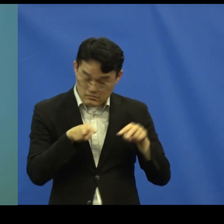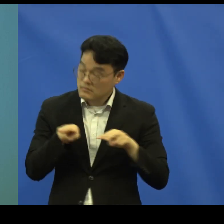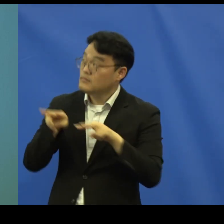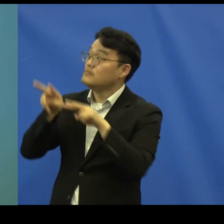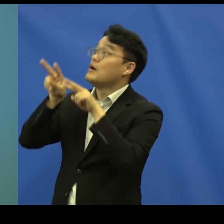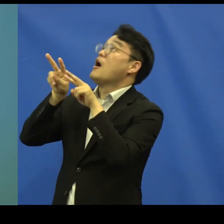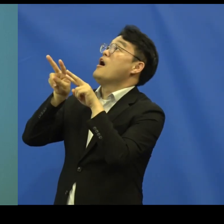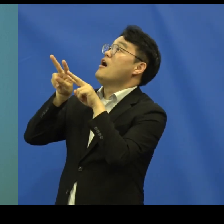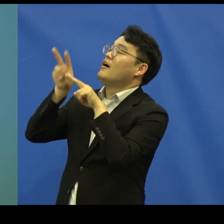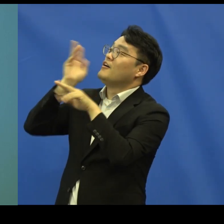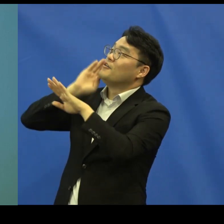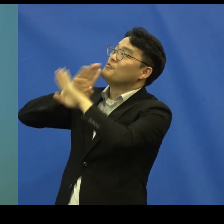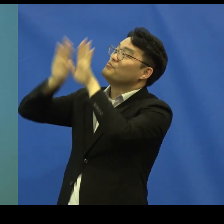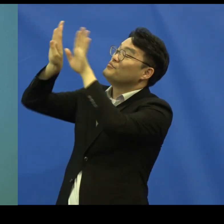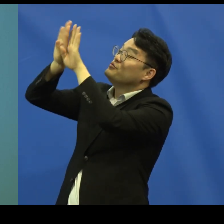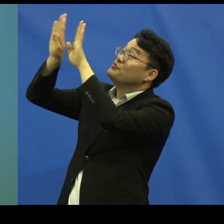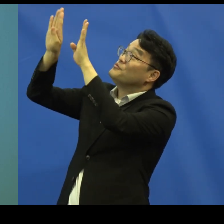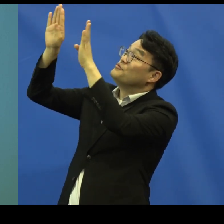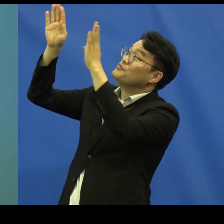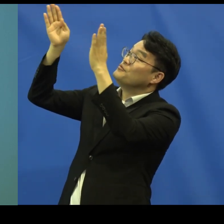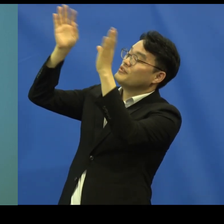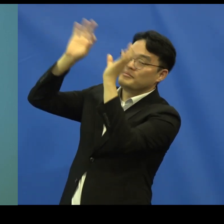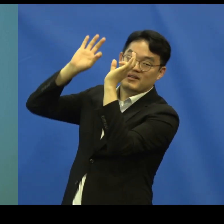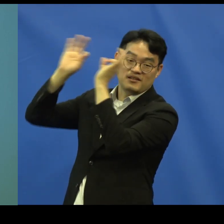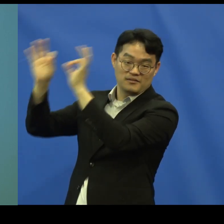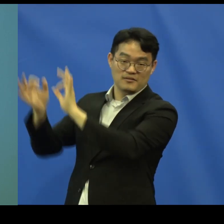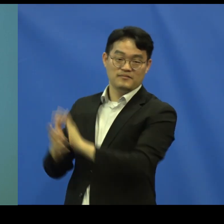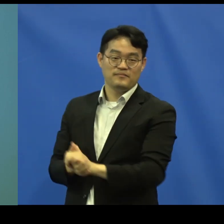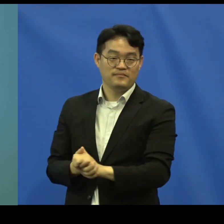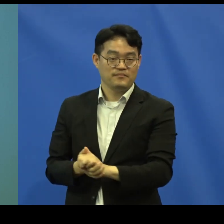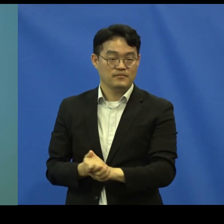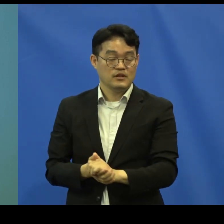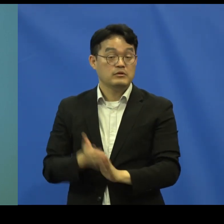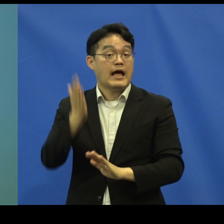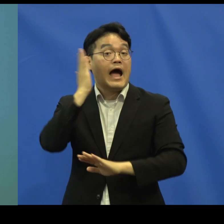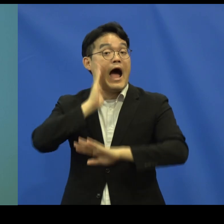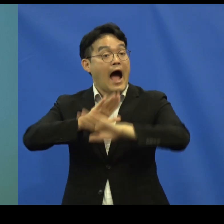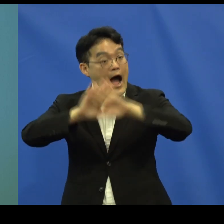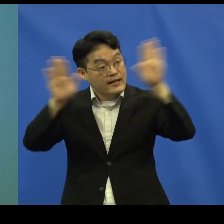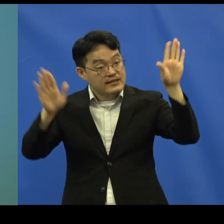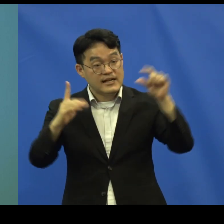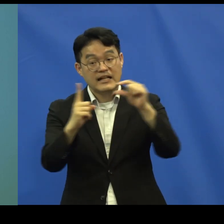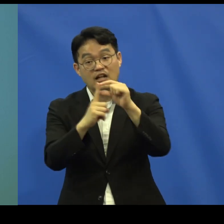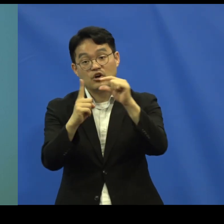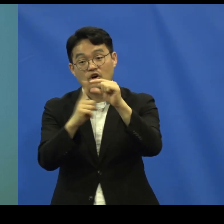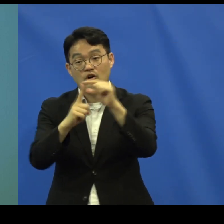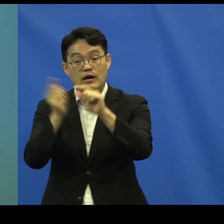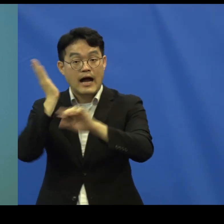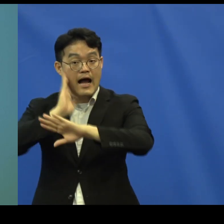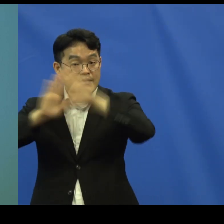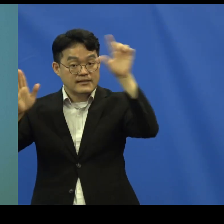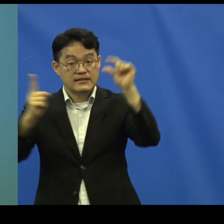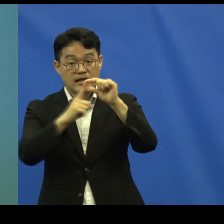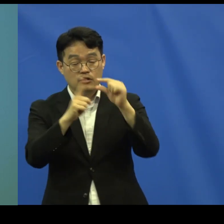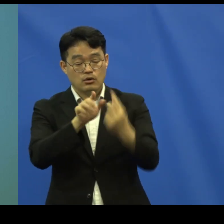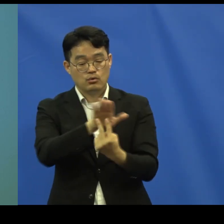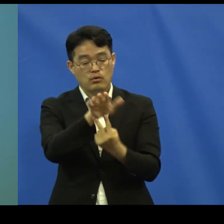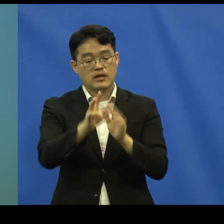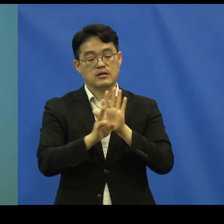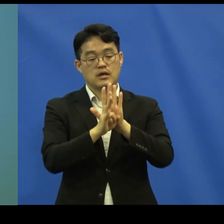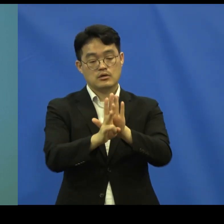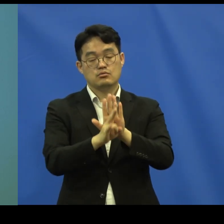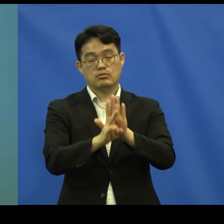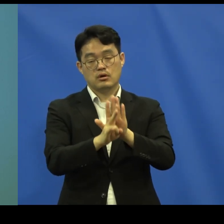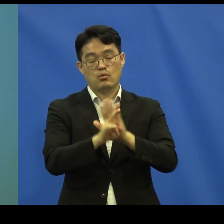자, 이 하늘은 요한계시록에서 한 50회 정도 나옵니다. 이 하늘은 우리가